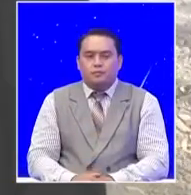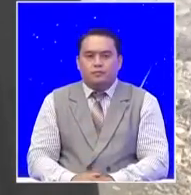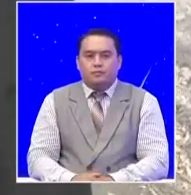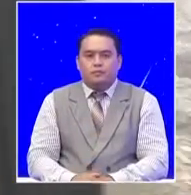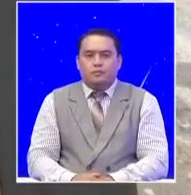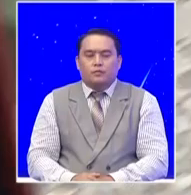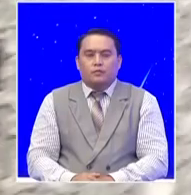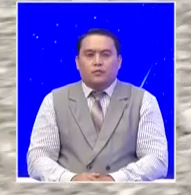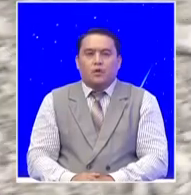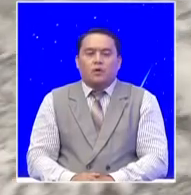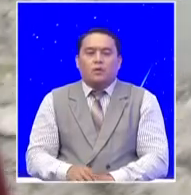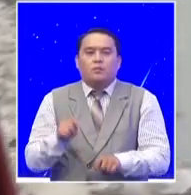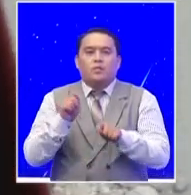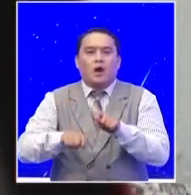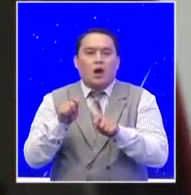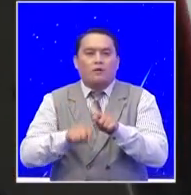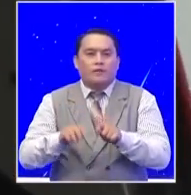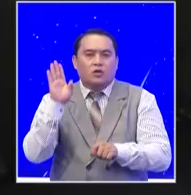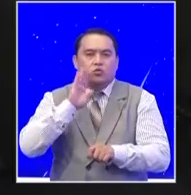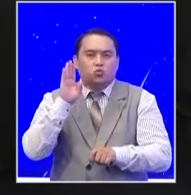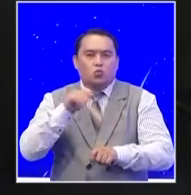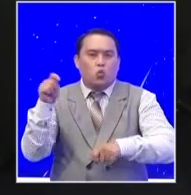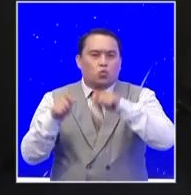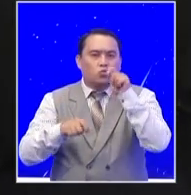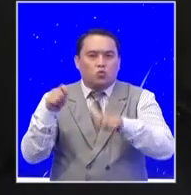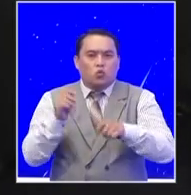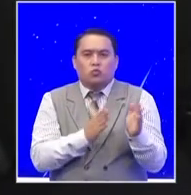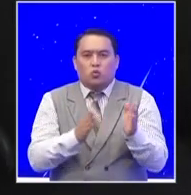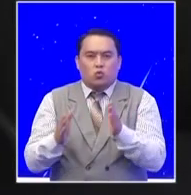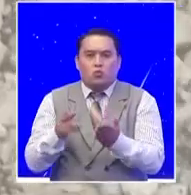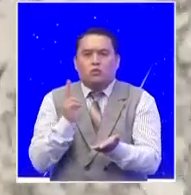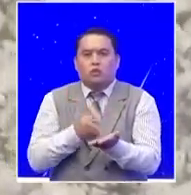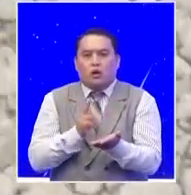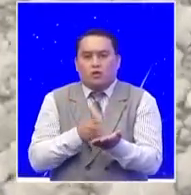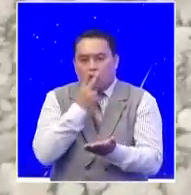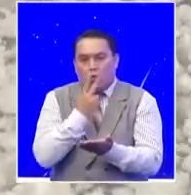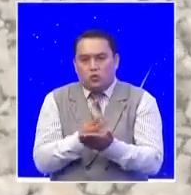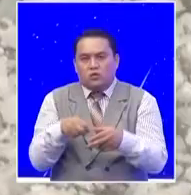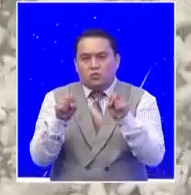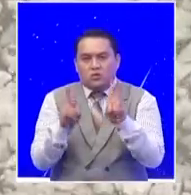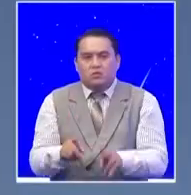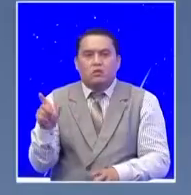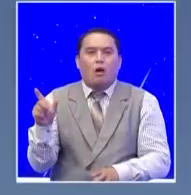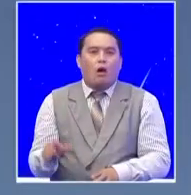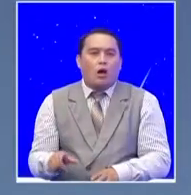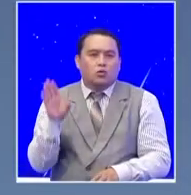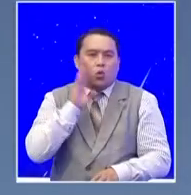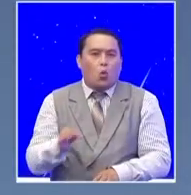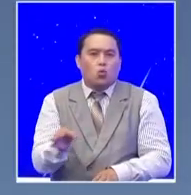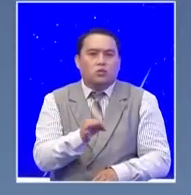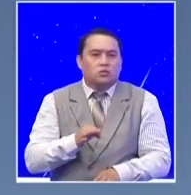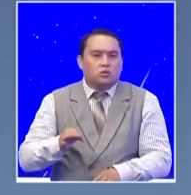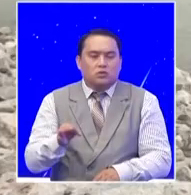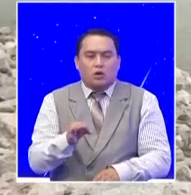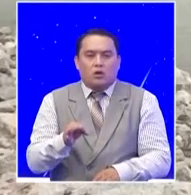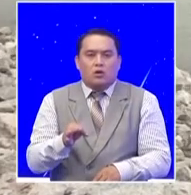Зерттеу қорытындысы бұл аймақтағы сел тасқын және көшкін жағдайы тұрақты екенін дәлелдеді. Сала мамандар зерттелген көлдердің шаруашылық нысандары